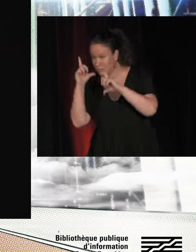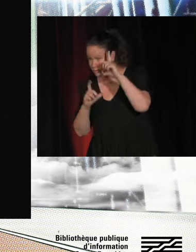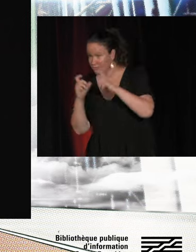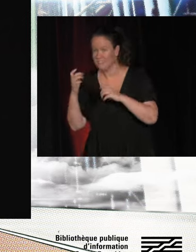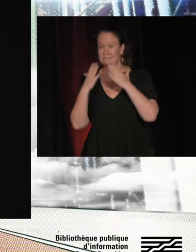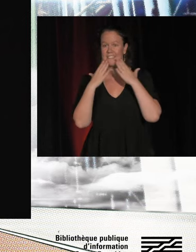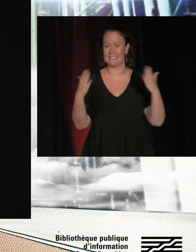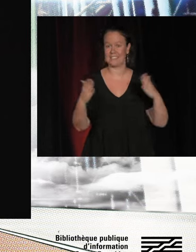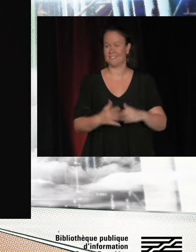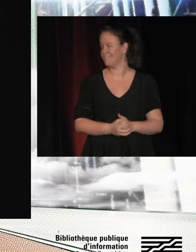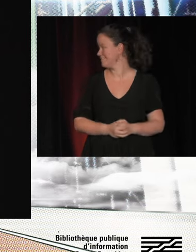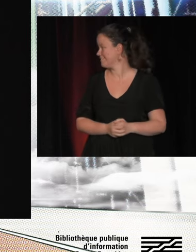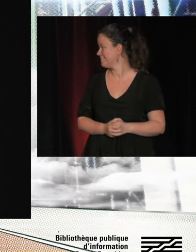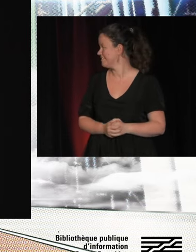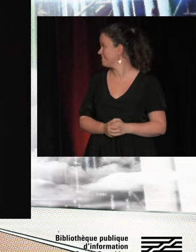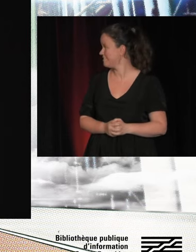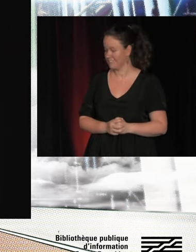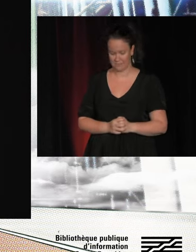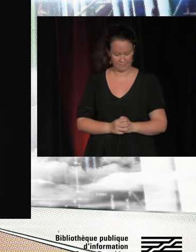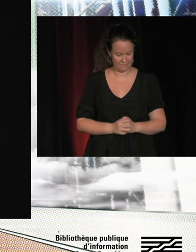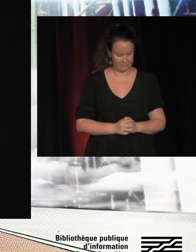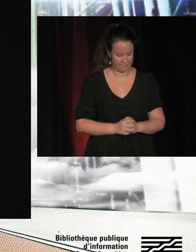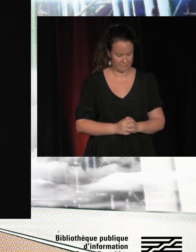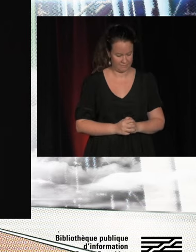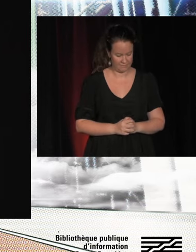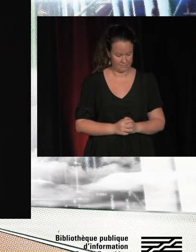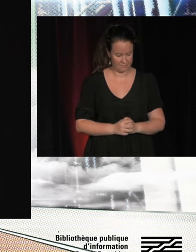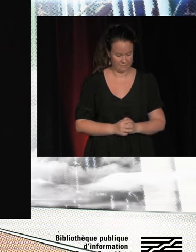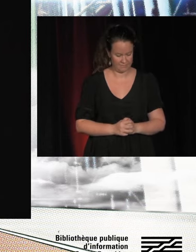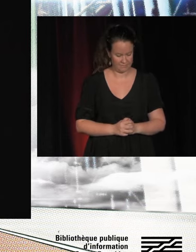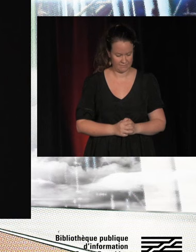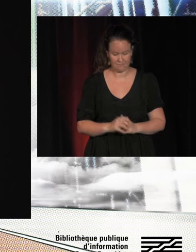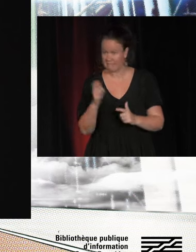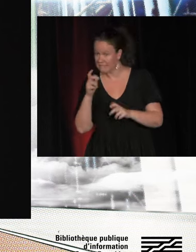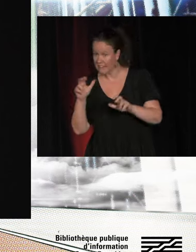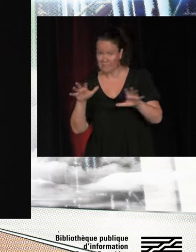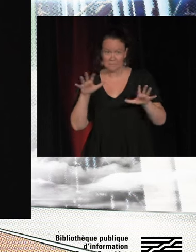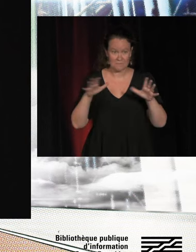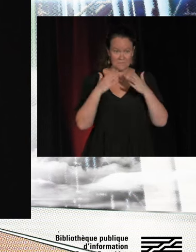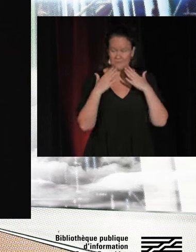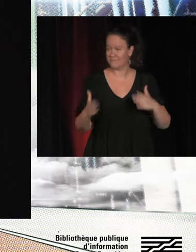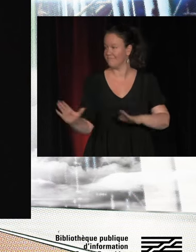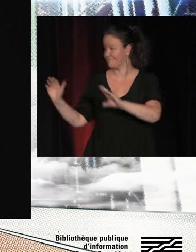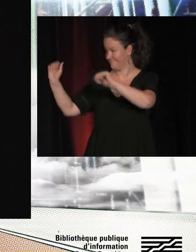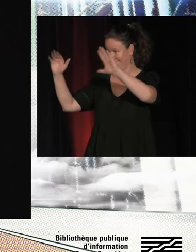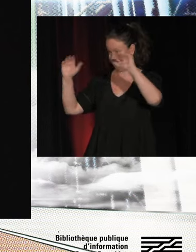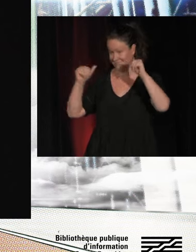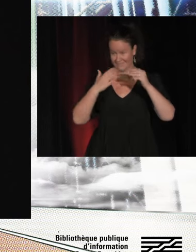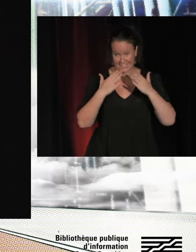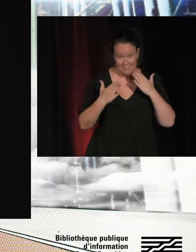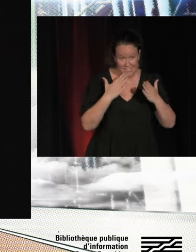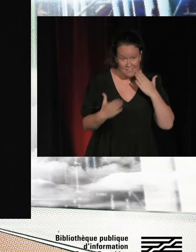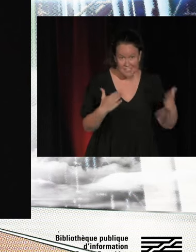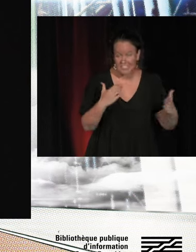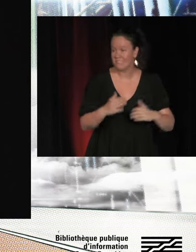infiniment. Je regarde. C'est fini, je pense. Merci pour les rires, j'en peux plus. Je sais pas s'ils sont encore là. Merci à vous.